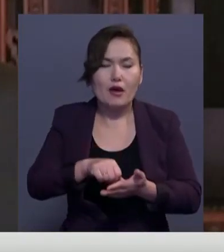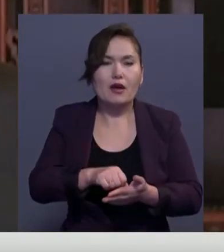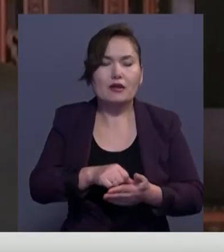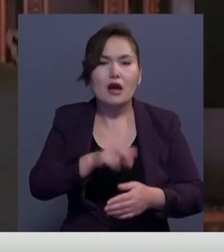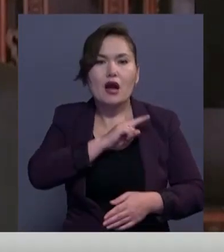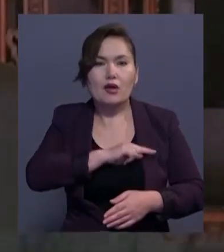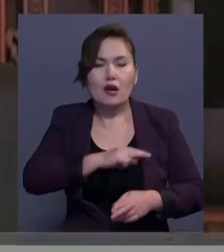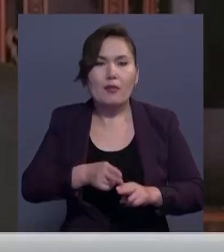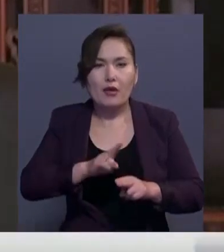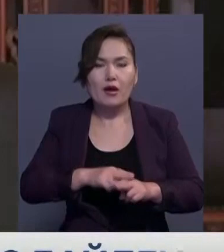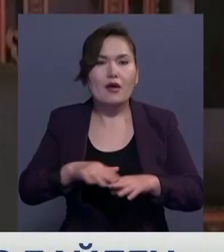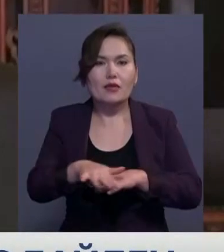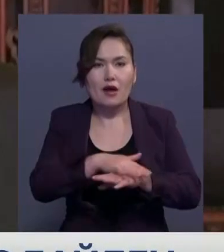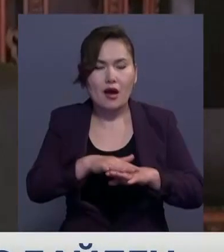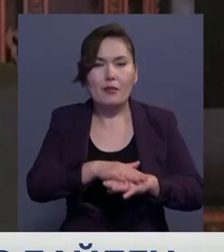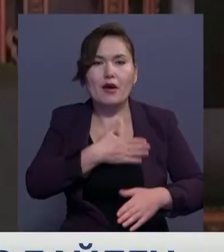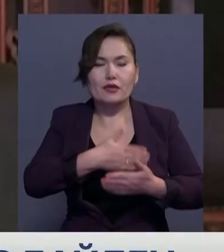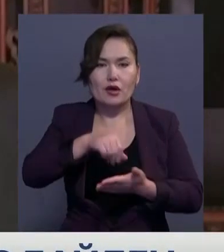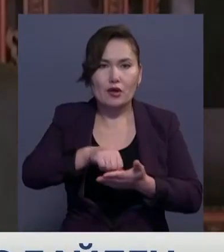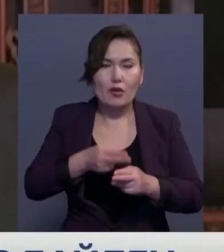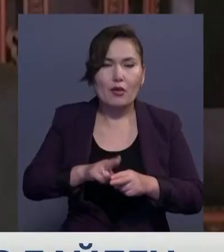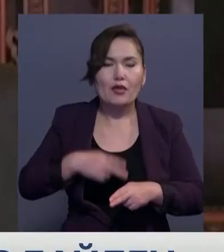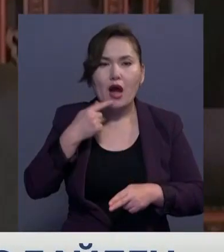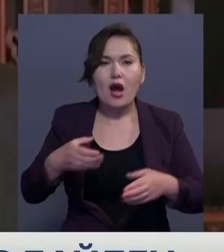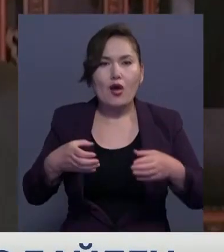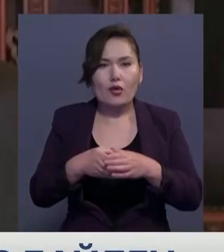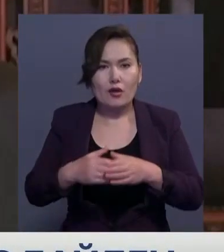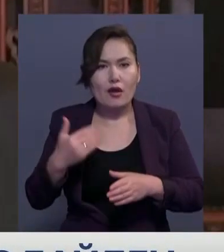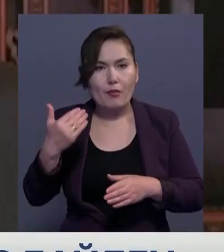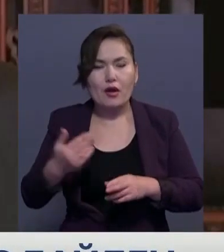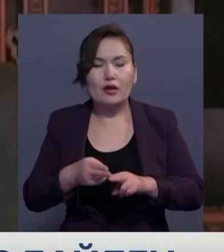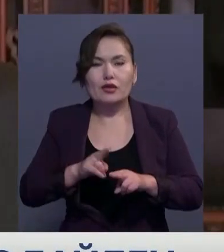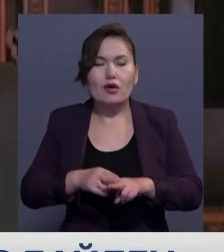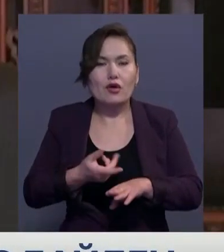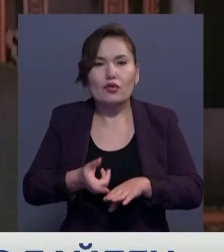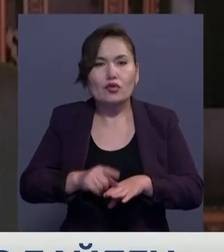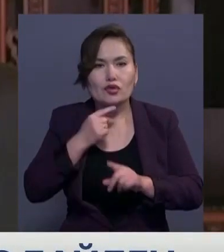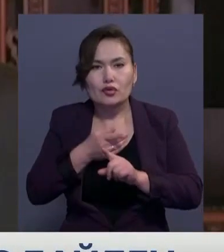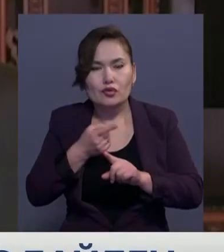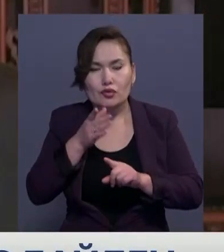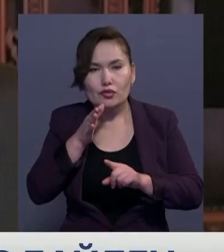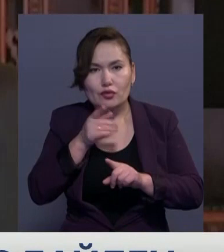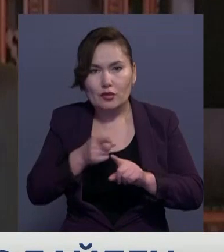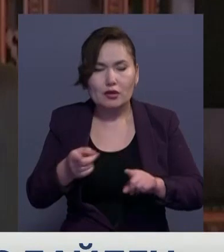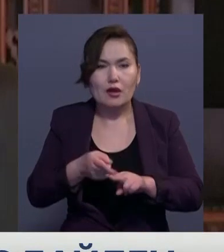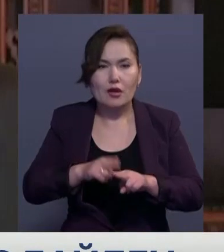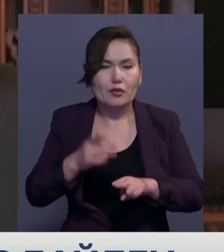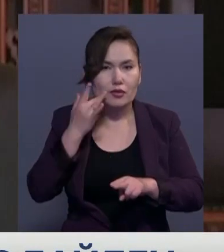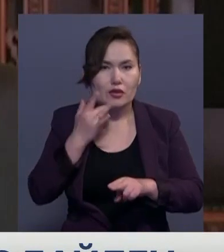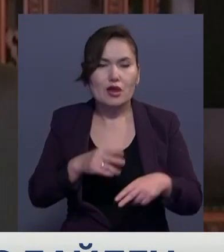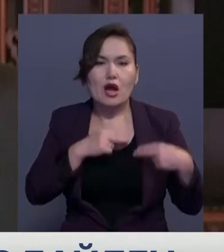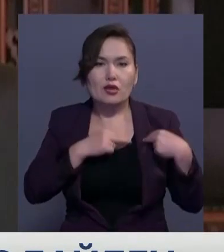істеді. Еріктілер, қызметшілер, ұлттық гвардия коронавирус індеті таралған өте қиын уақытта өз міндеттерін абыроймен атқарып